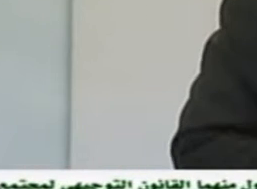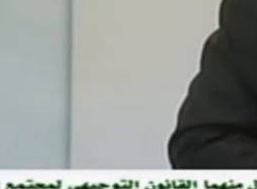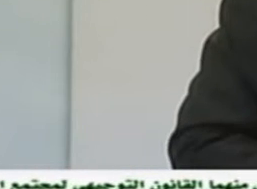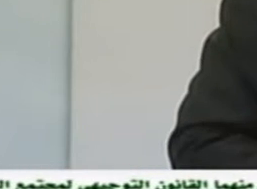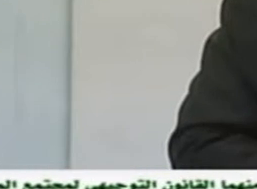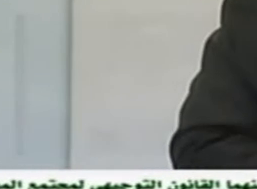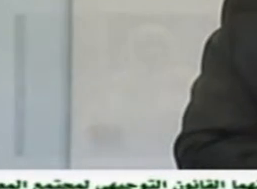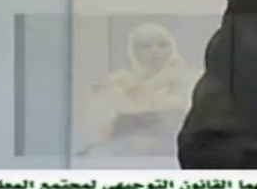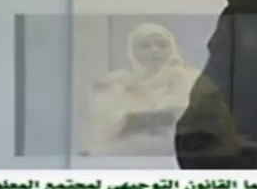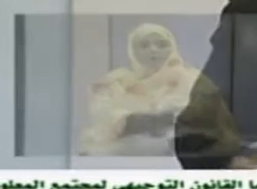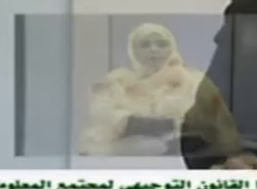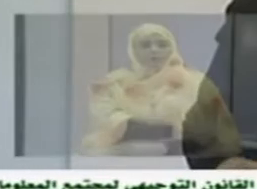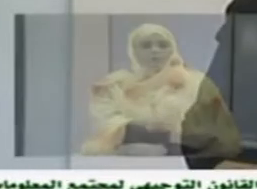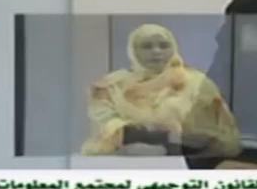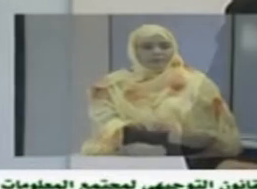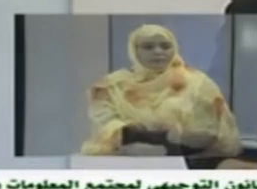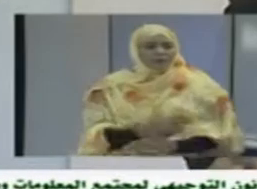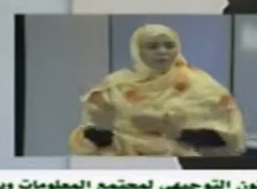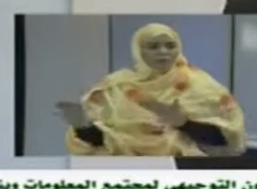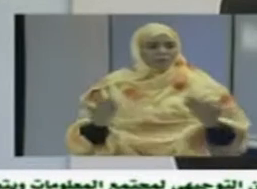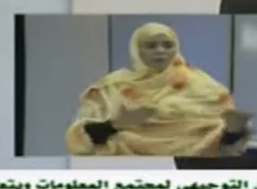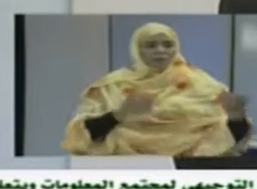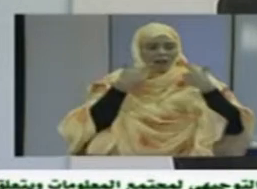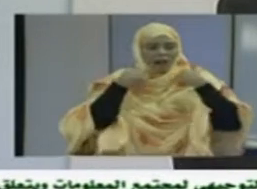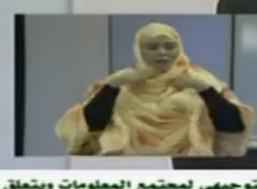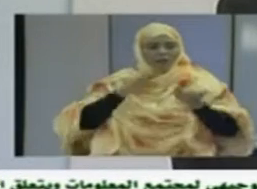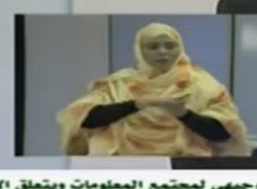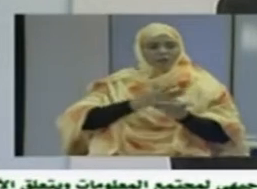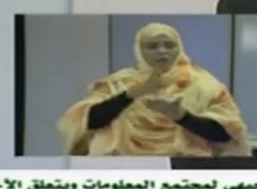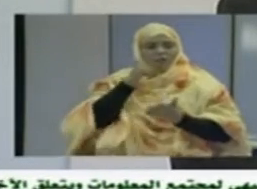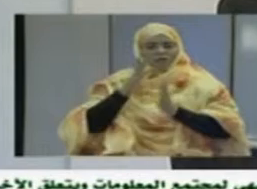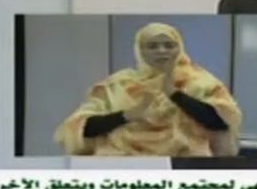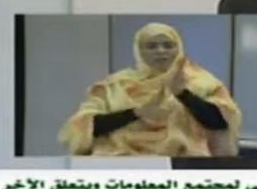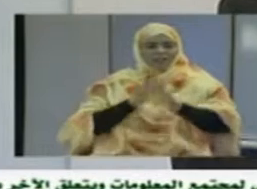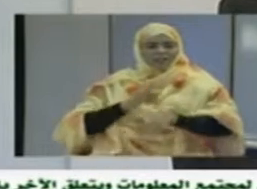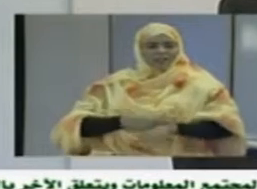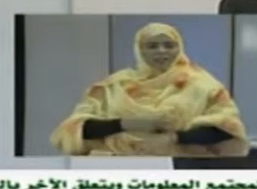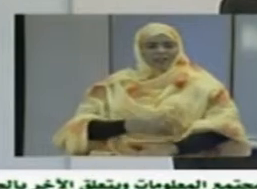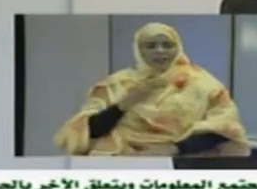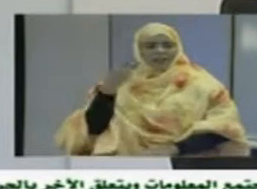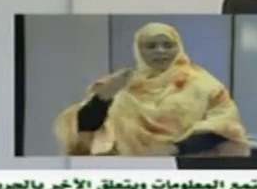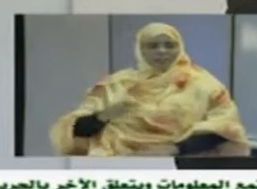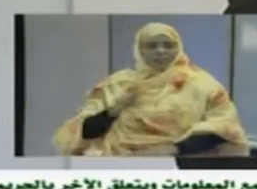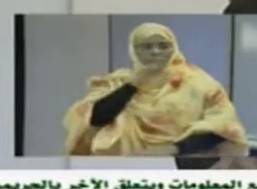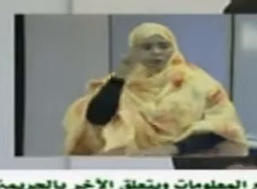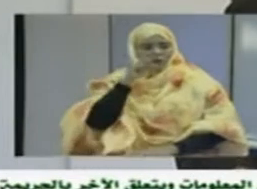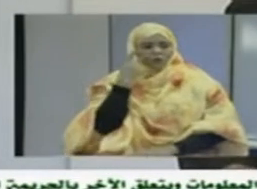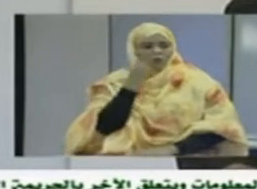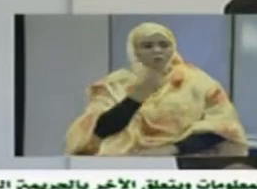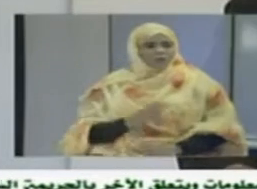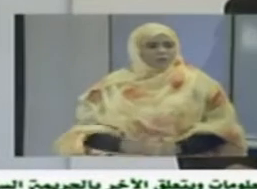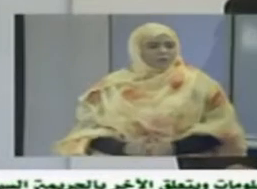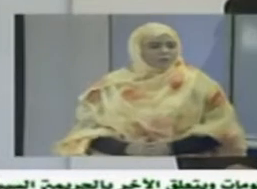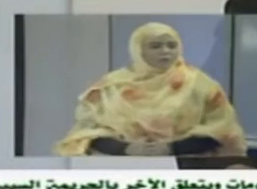طابت اوقاتكم مشاهدي قناه موريتانيا، اهلا بكم الى هذه النشره التي نستهلها بالعناوين.